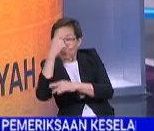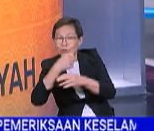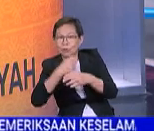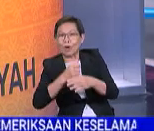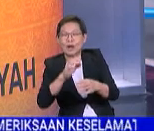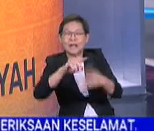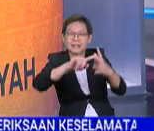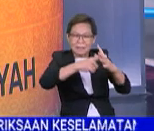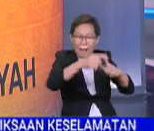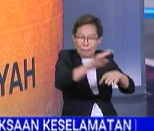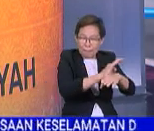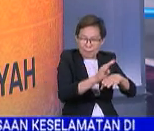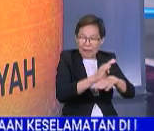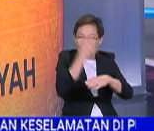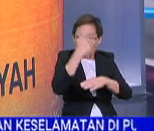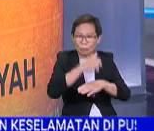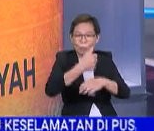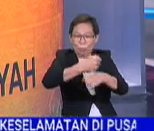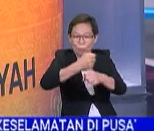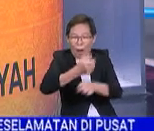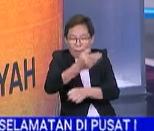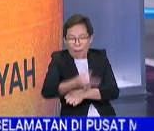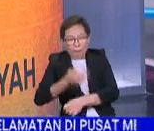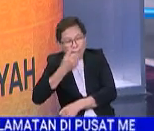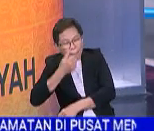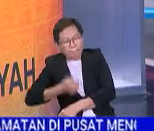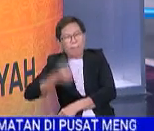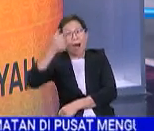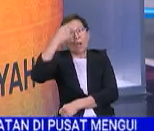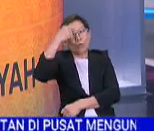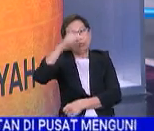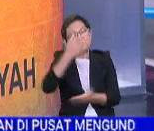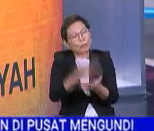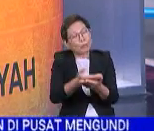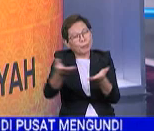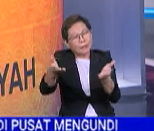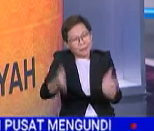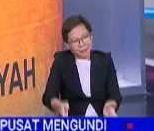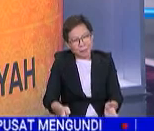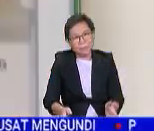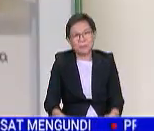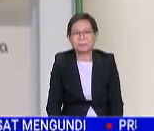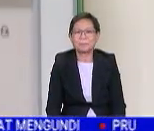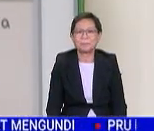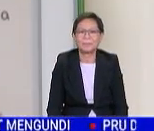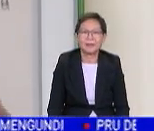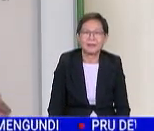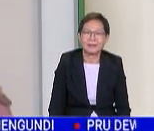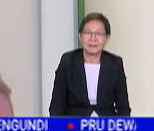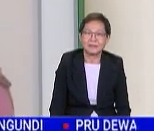membina perniagaan demi menghasilkan produk yang terbaik buat pelanggannya.